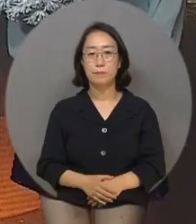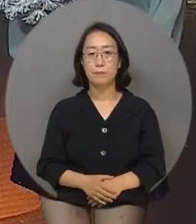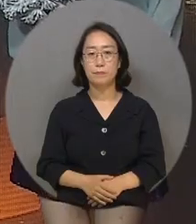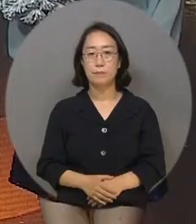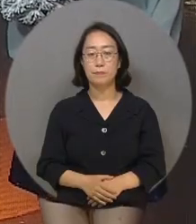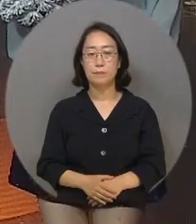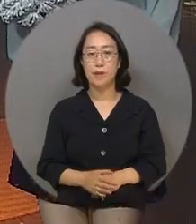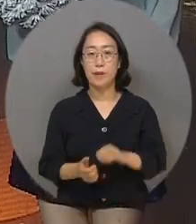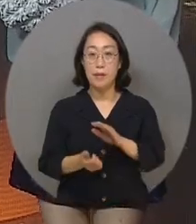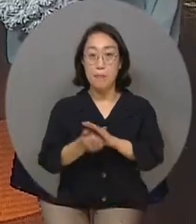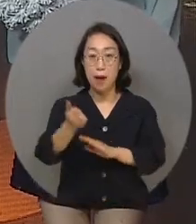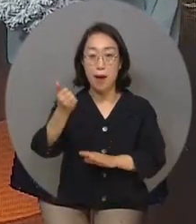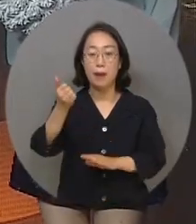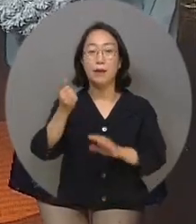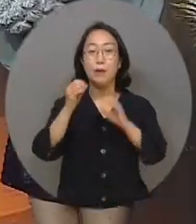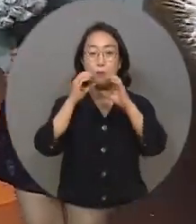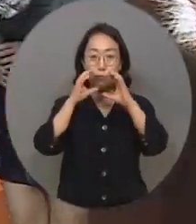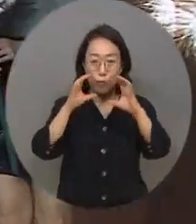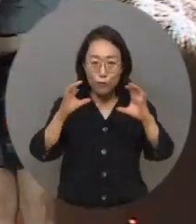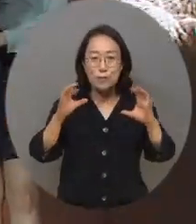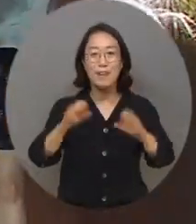희망의 승패를 풀어주세요